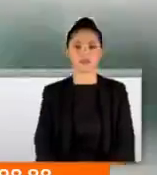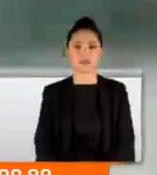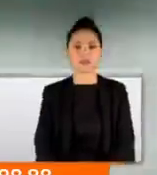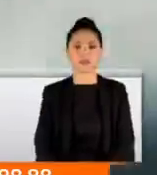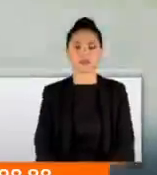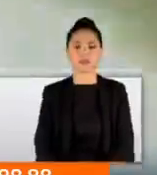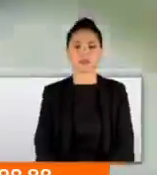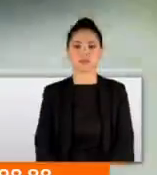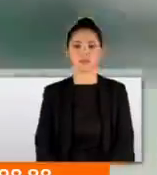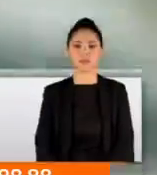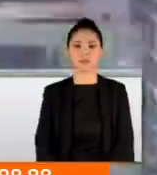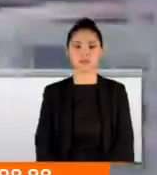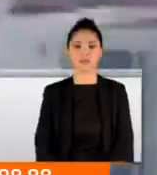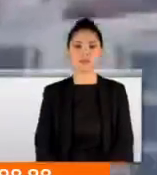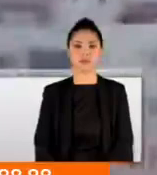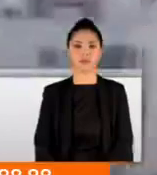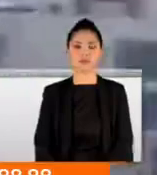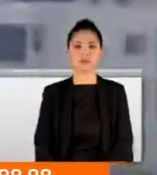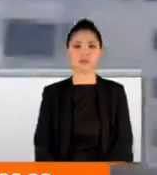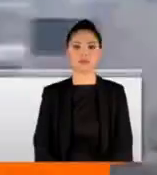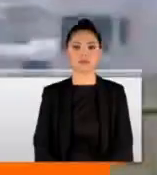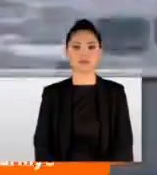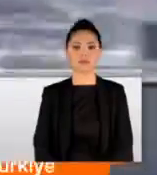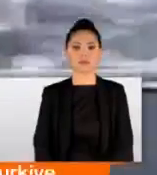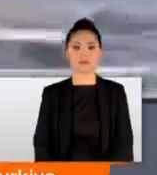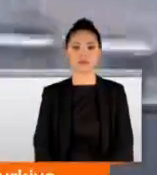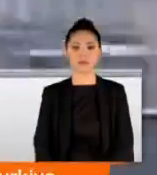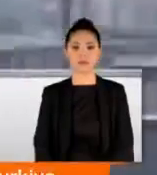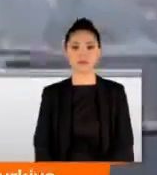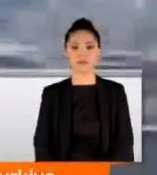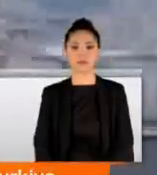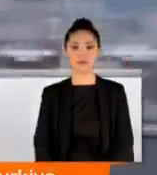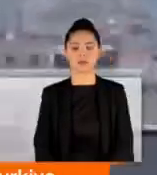bak paramparça dümdüz. Çöken binalarda baksana ya.